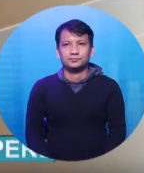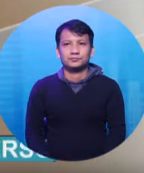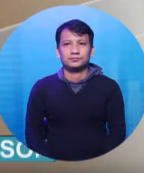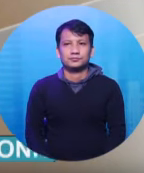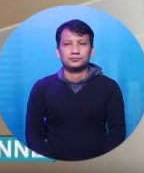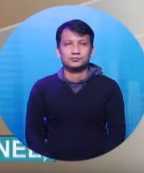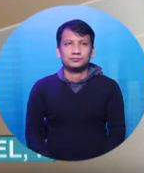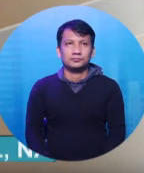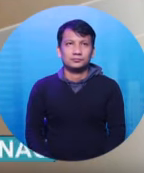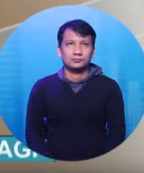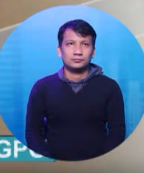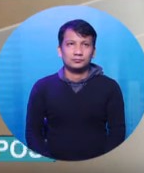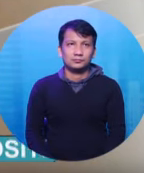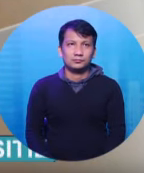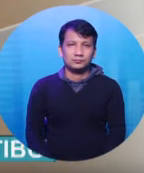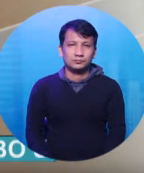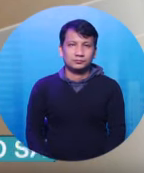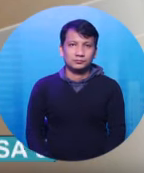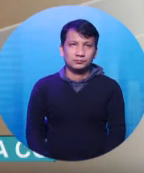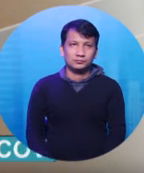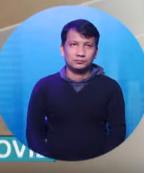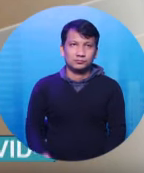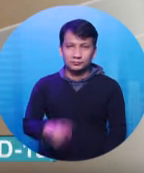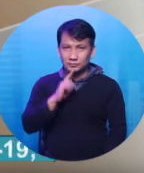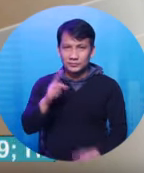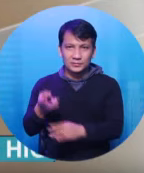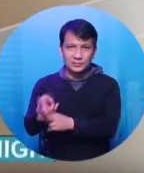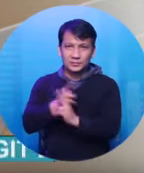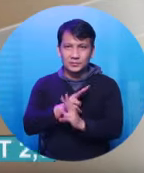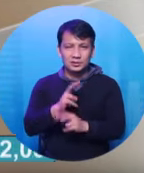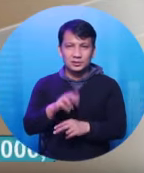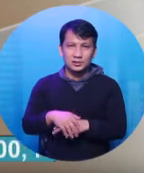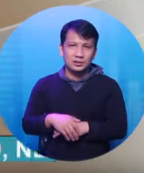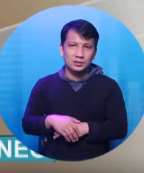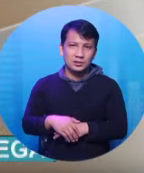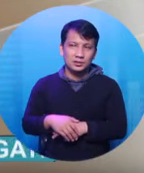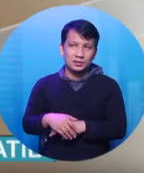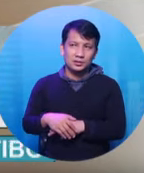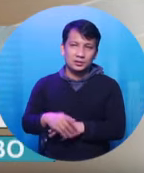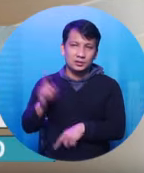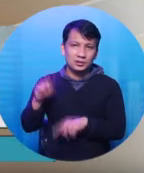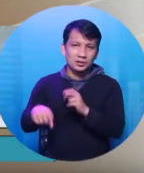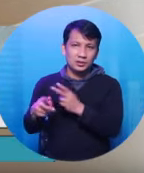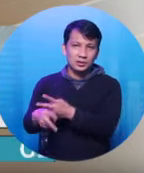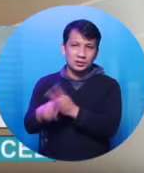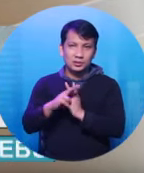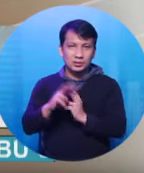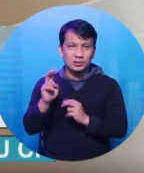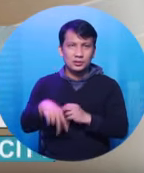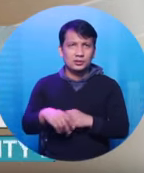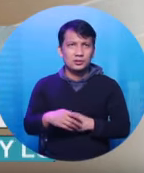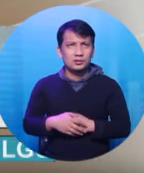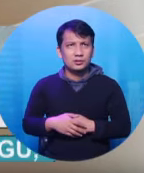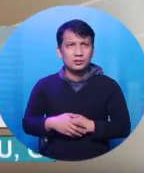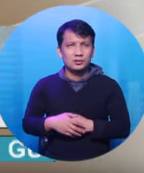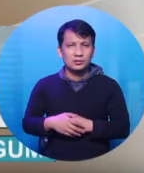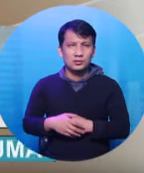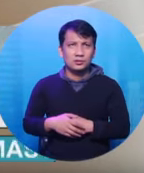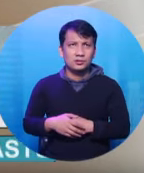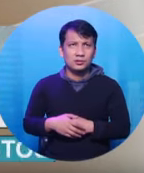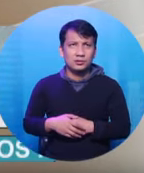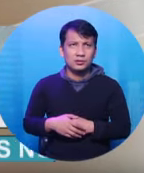Sir, bere lang po kasi ako makapag-online eh. Nakikiram lang ako. Ano pa? Ko po yung cellphone ko. Nakikiram ka lang.